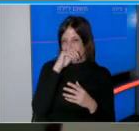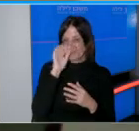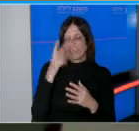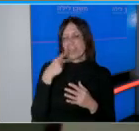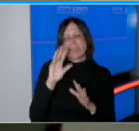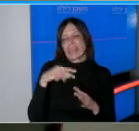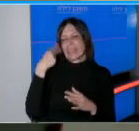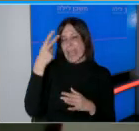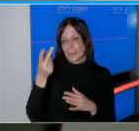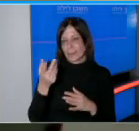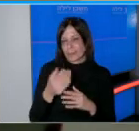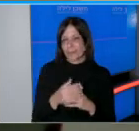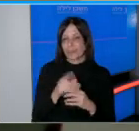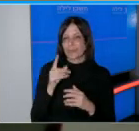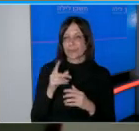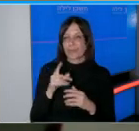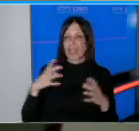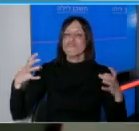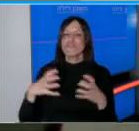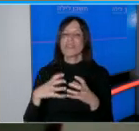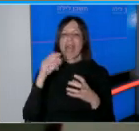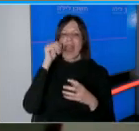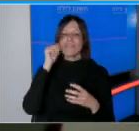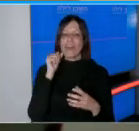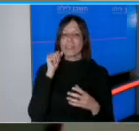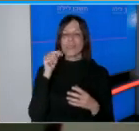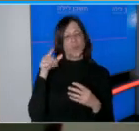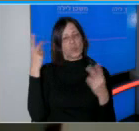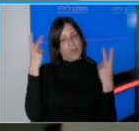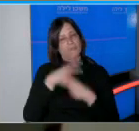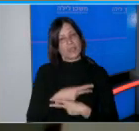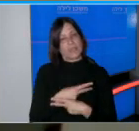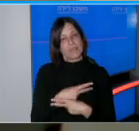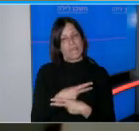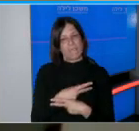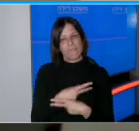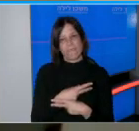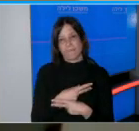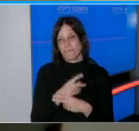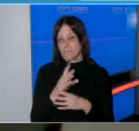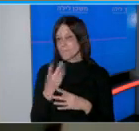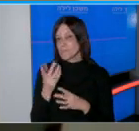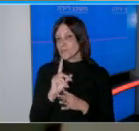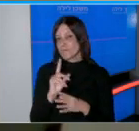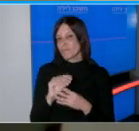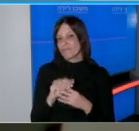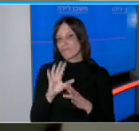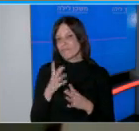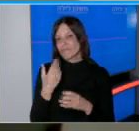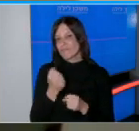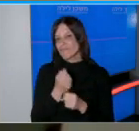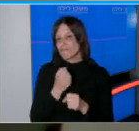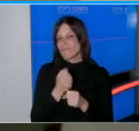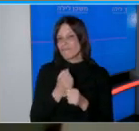נהיה. נהיה שהשבט הלבן, הוא הבין שאם הוא לא עושה